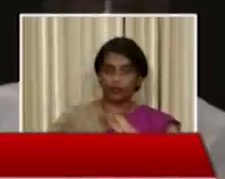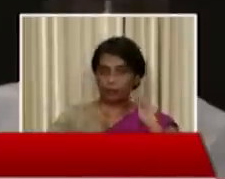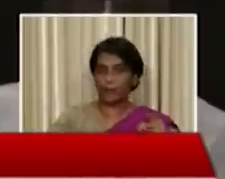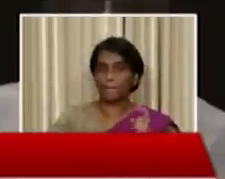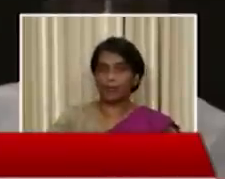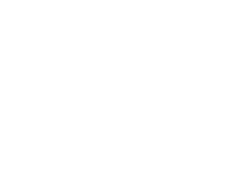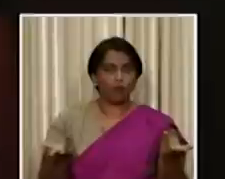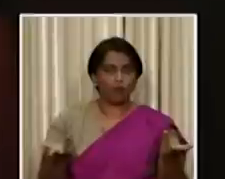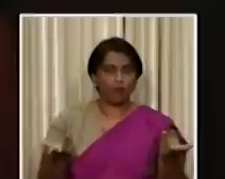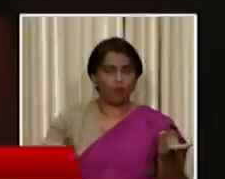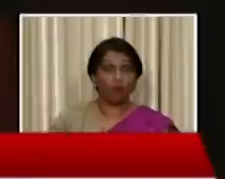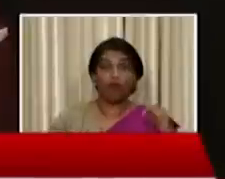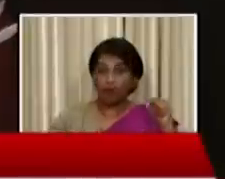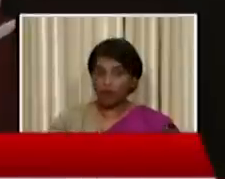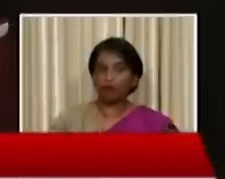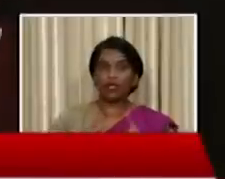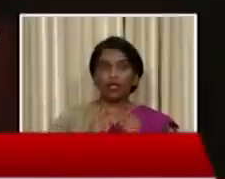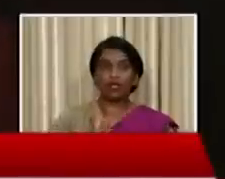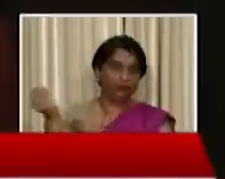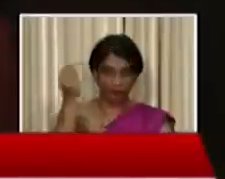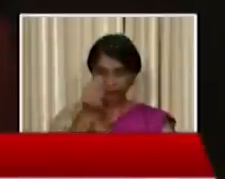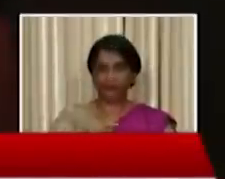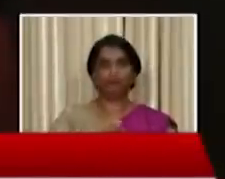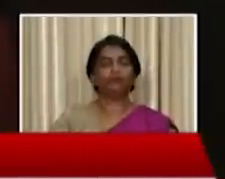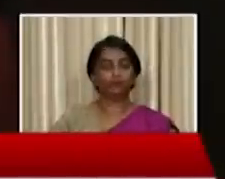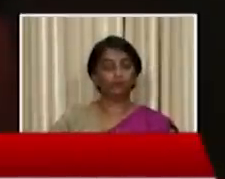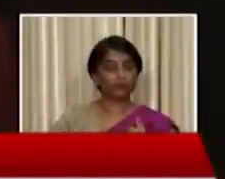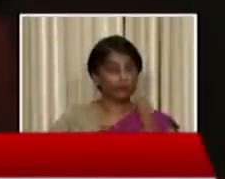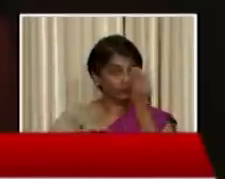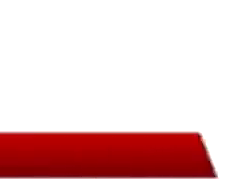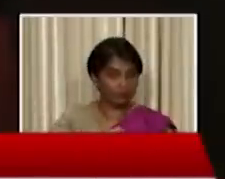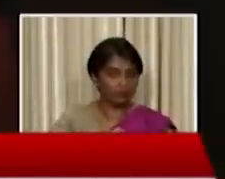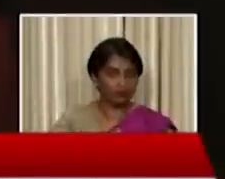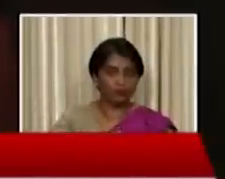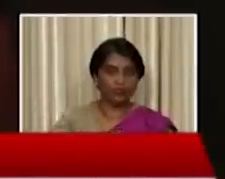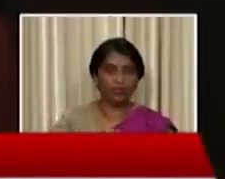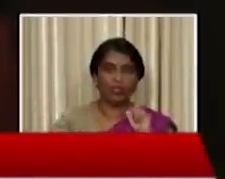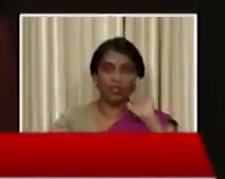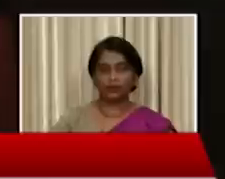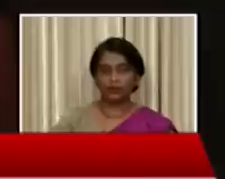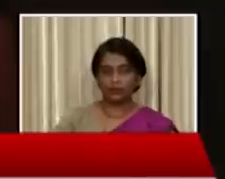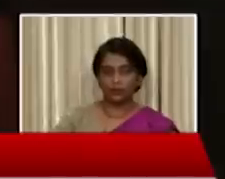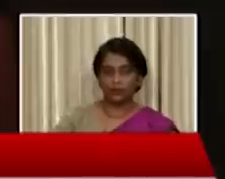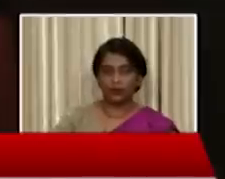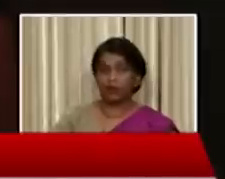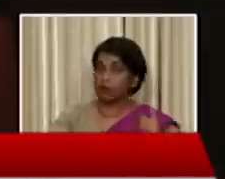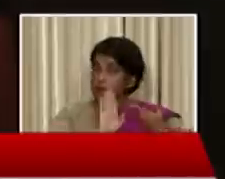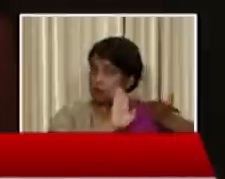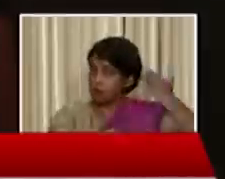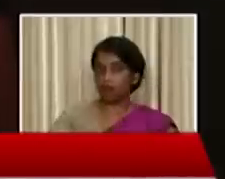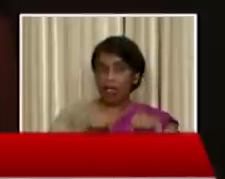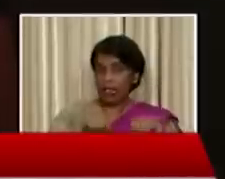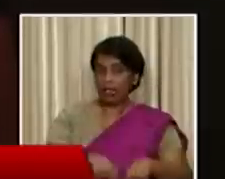ප්‍රශ්නයේ දෙවනවර කියවීම මේක කරන්නේ IMF කොන්දේසියක් හැටියට අපි ඉදිරිපත් කරපු සංශෝධන වලින් 75ක් පිළි අරන් තිබෙනවා අතීතයට